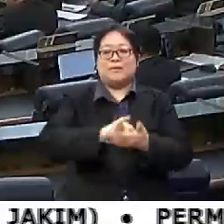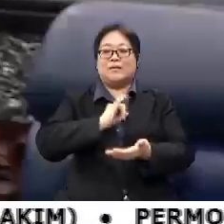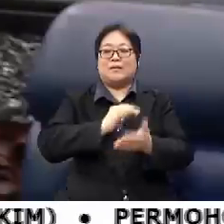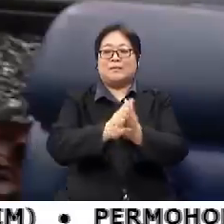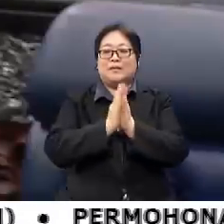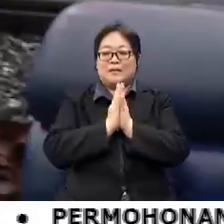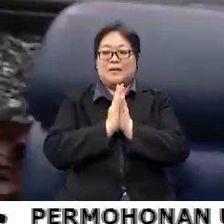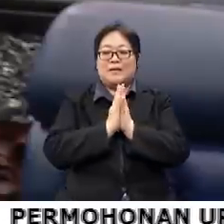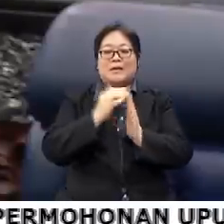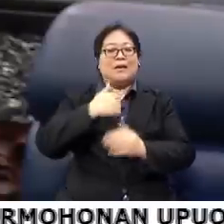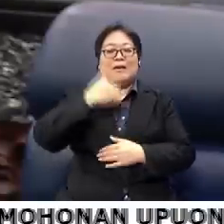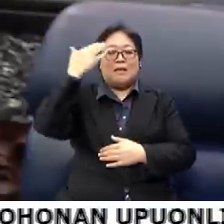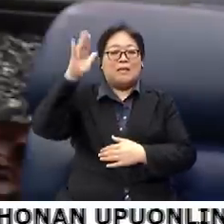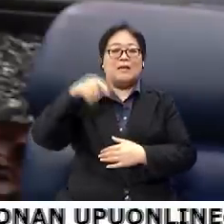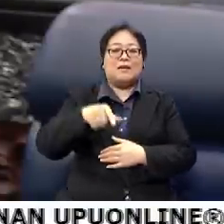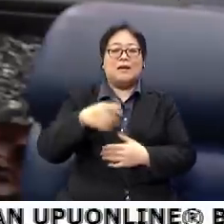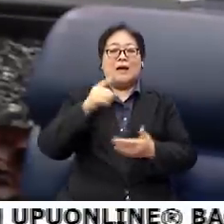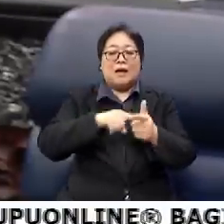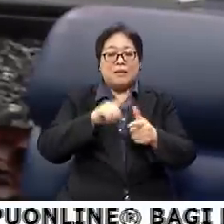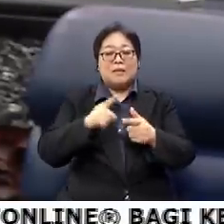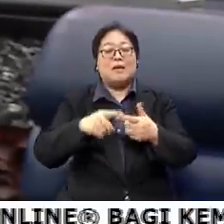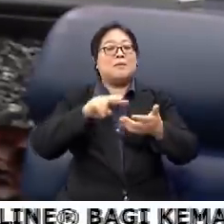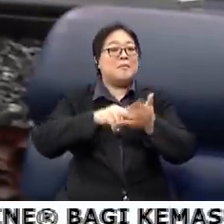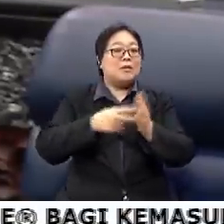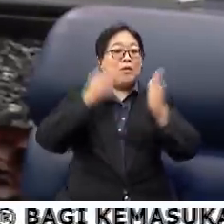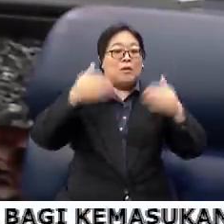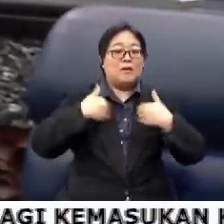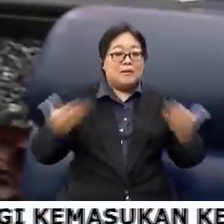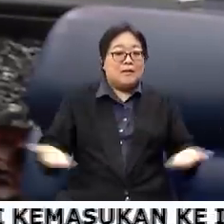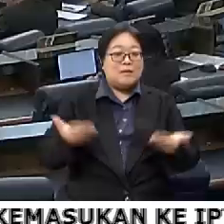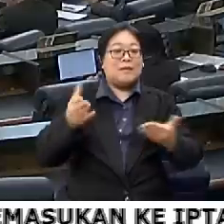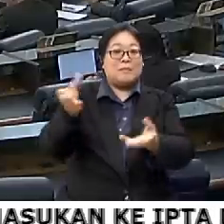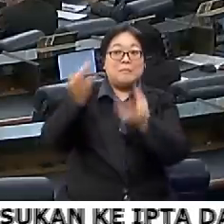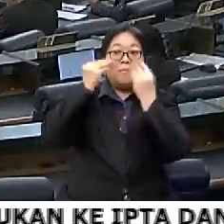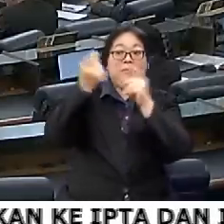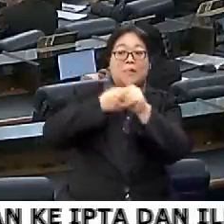Ya. Saya tidak tahu sama ada dia ataupun maknanya orang di sini belajar pada Sabah lah.